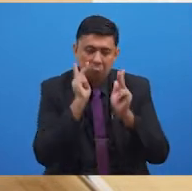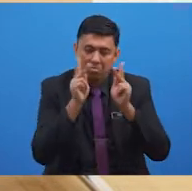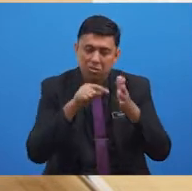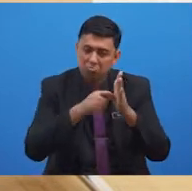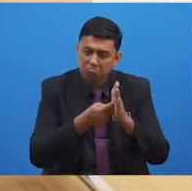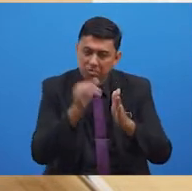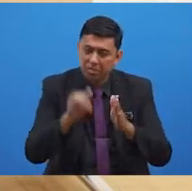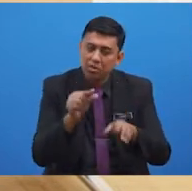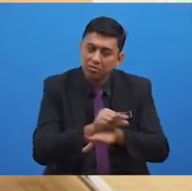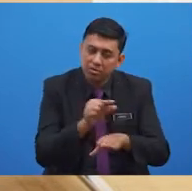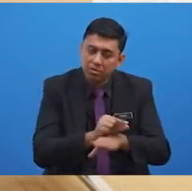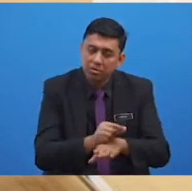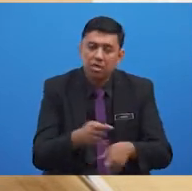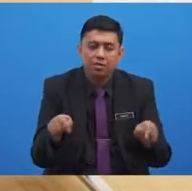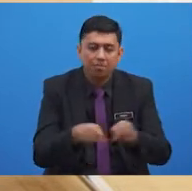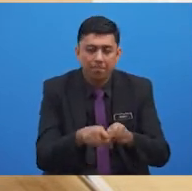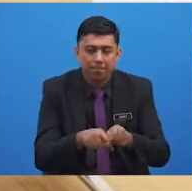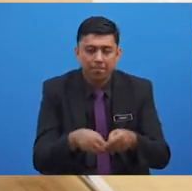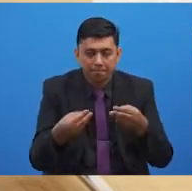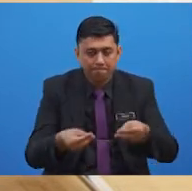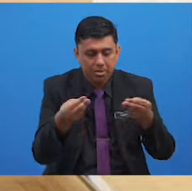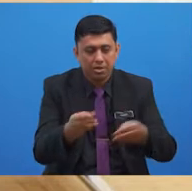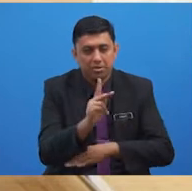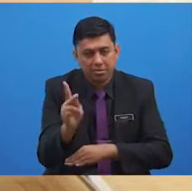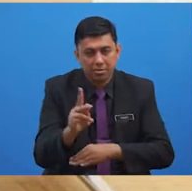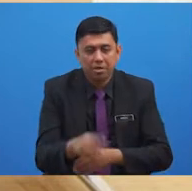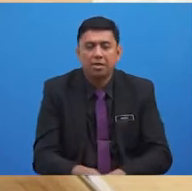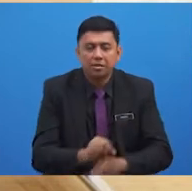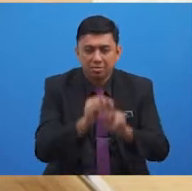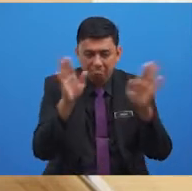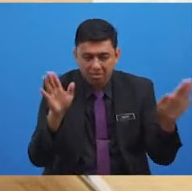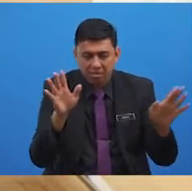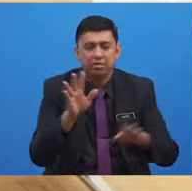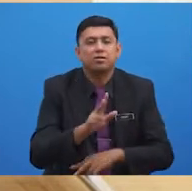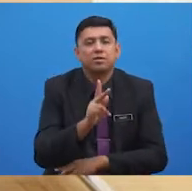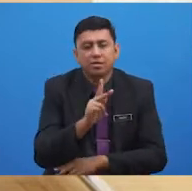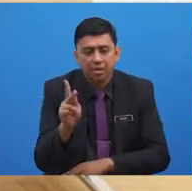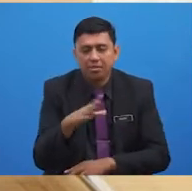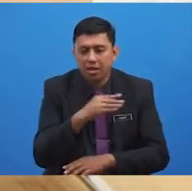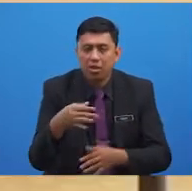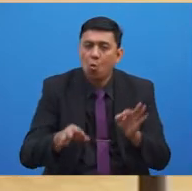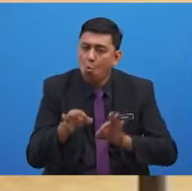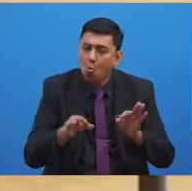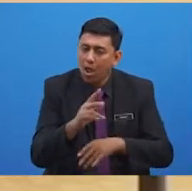sering digunakan adalah seperti berikan, nyatakan dan